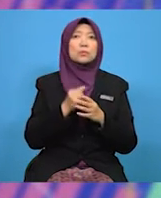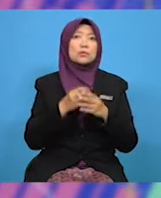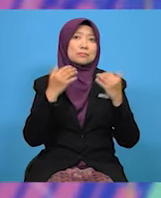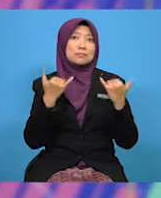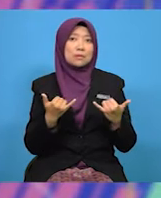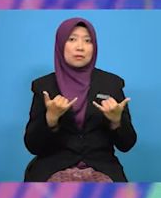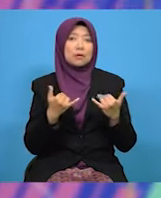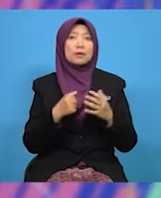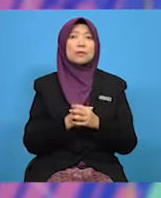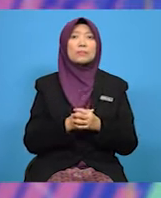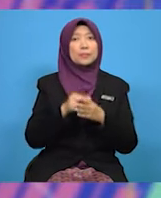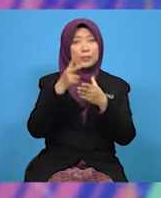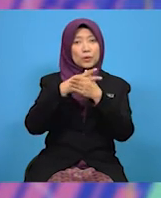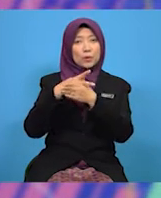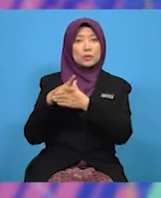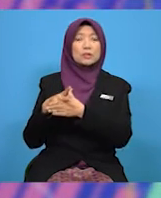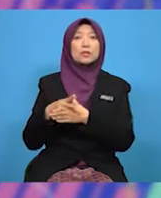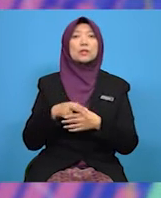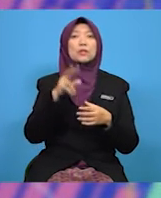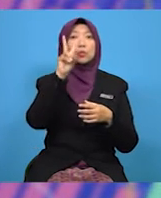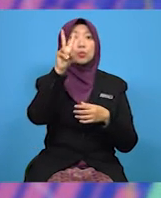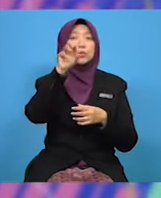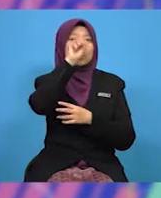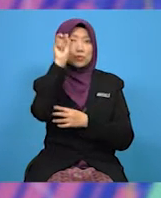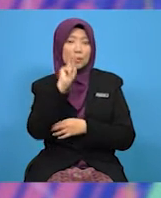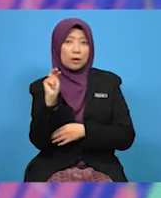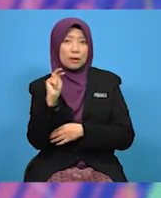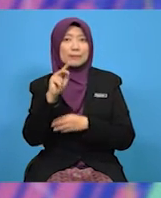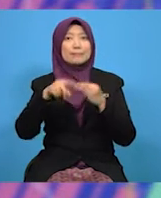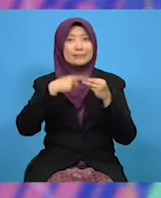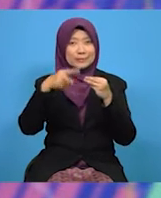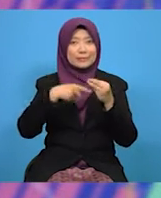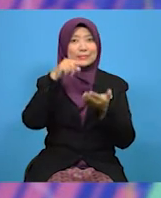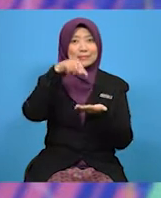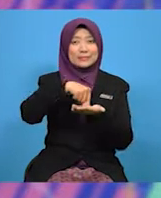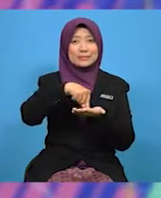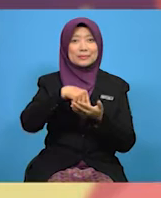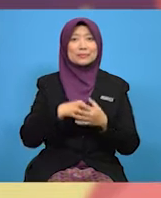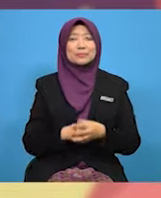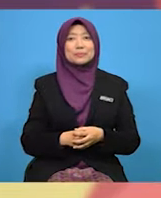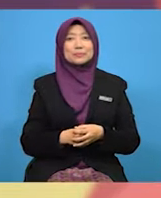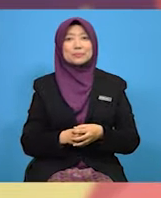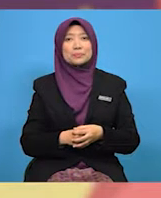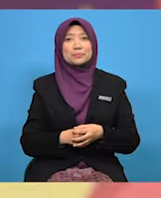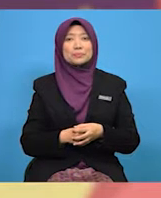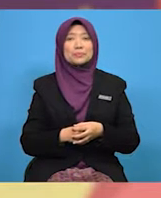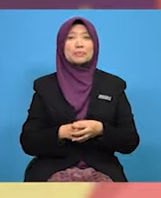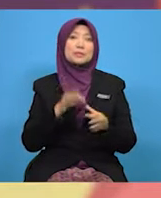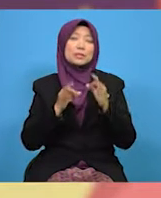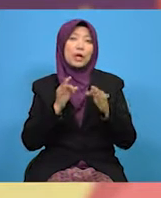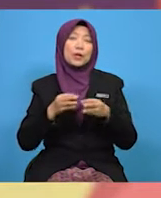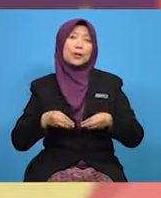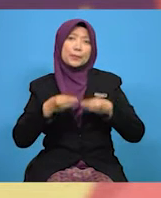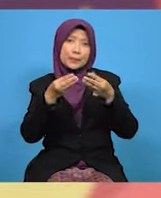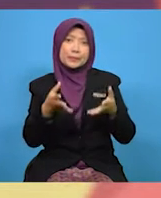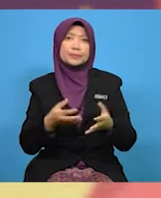sekarang saya akan konsumsi dua bentuk soal lain berkaitan konseptus adalah jika